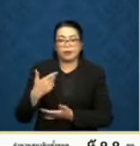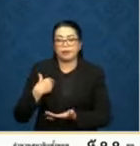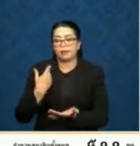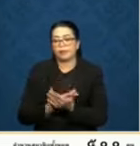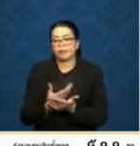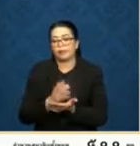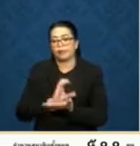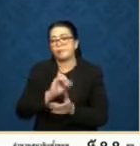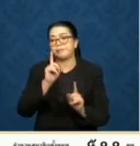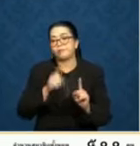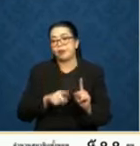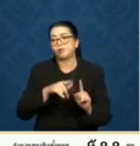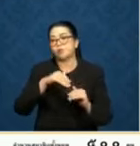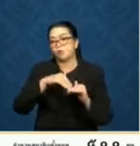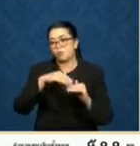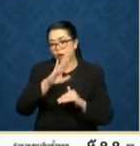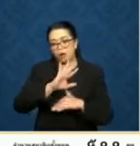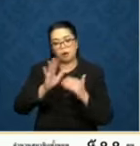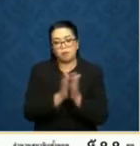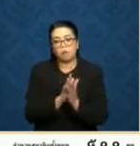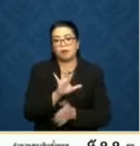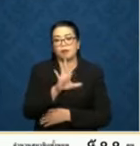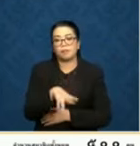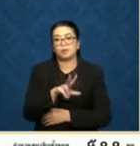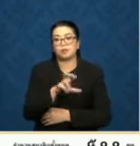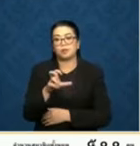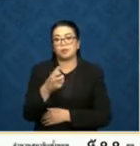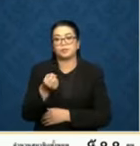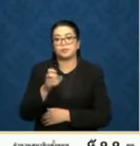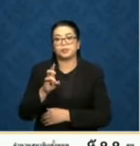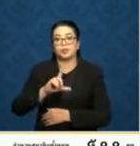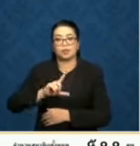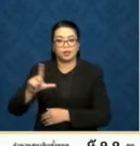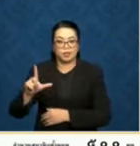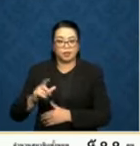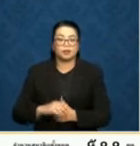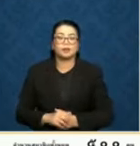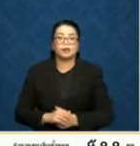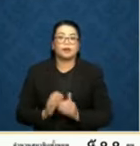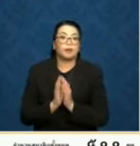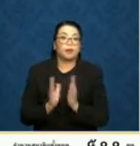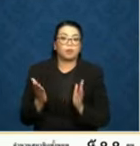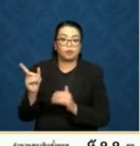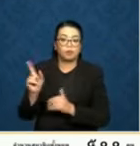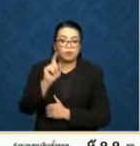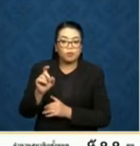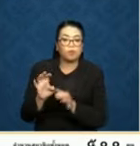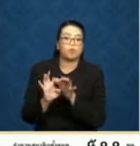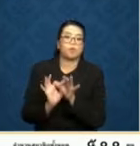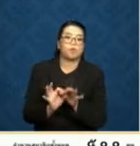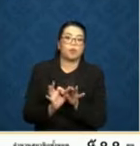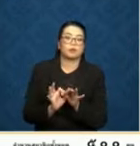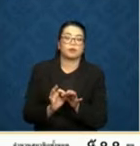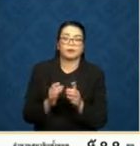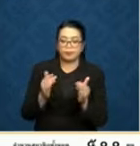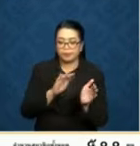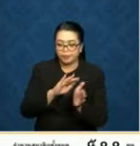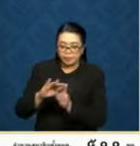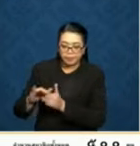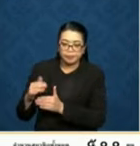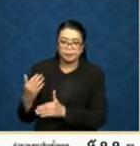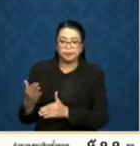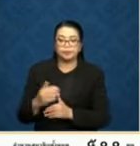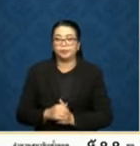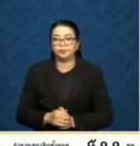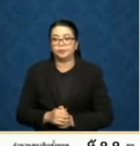อยู่เพลแ่พักวาแต่มีอยู่ทั้หมด 5,317 ล้านบาทต้ขบคุณที่มความเปห่วงต่มาใน